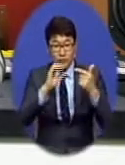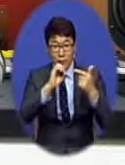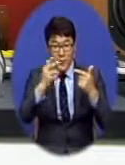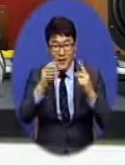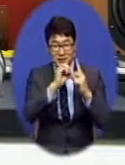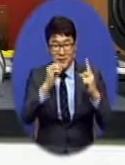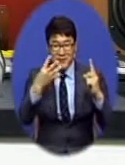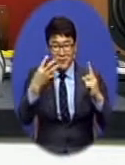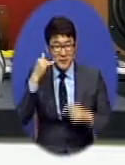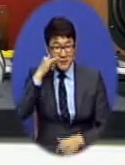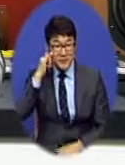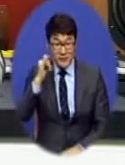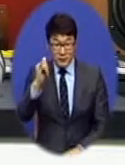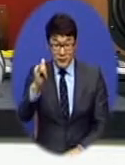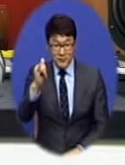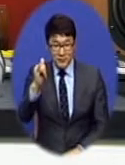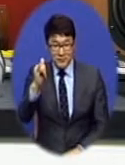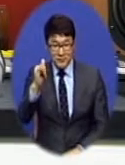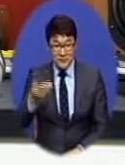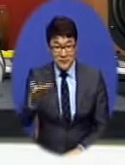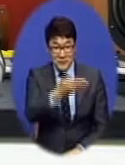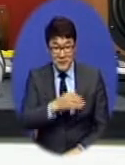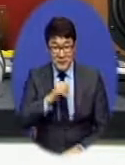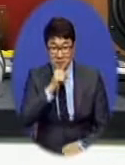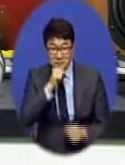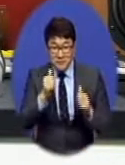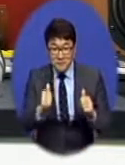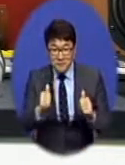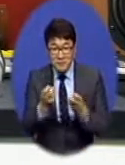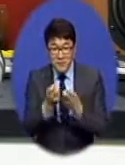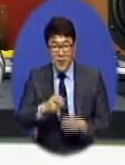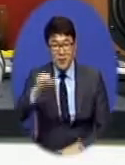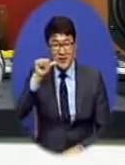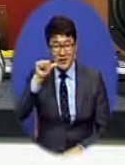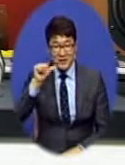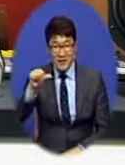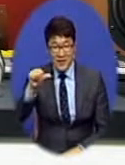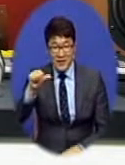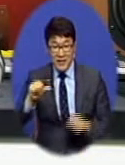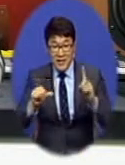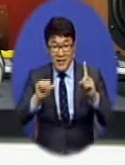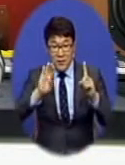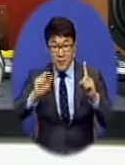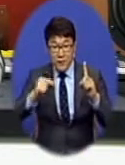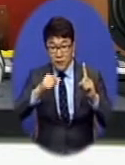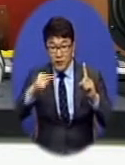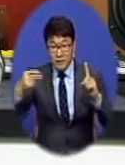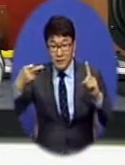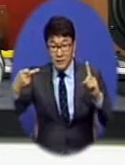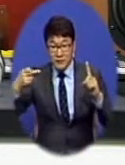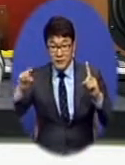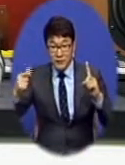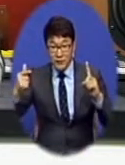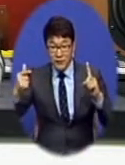저희 ARS 060-608-1004번 누르시고요. 시청자 심사는 5번입니다. 지금까지 1번부터 그 다음에